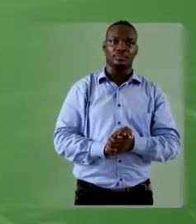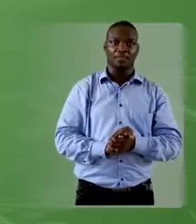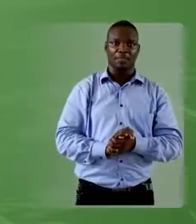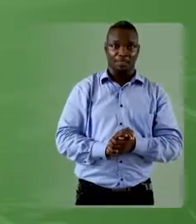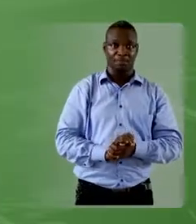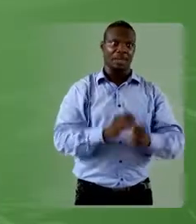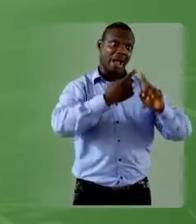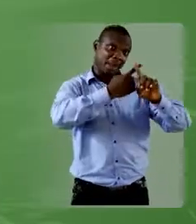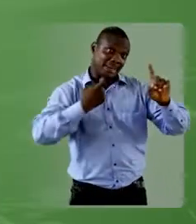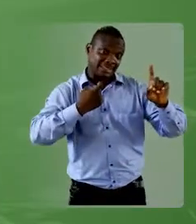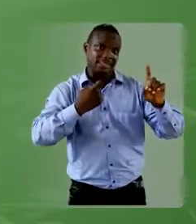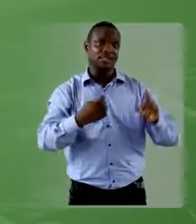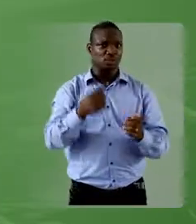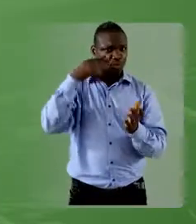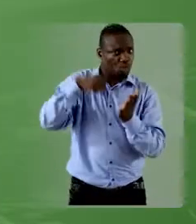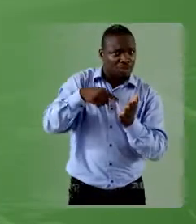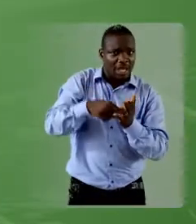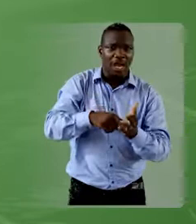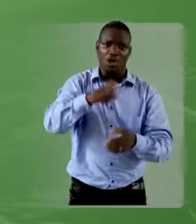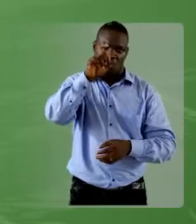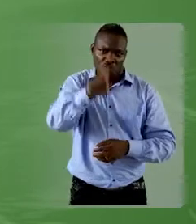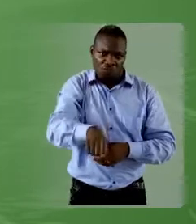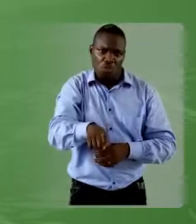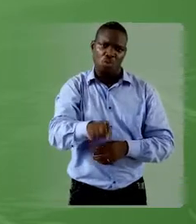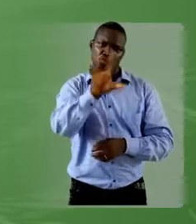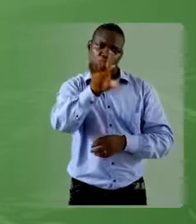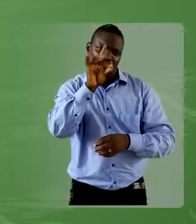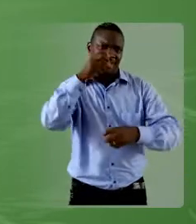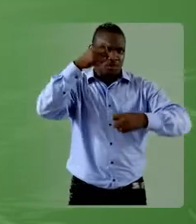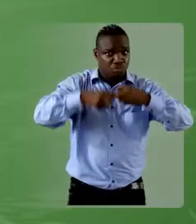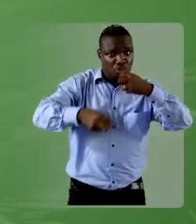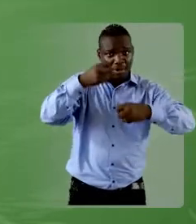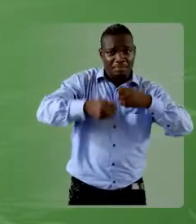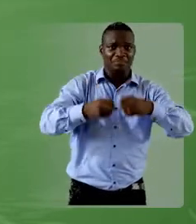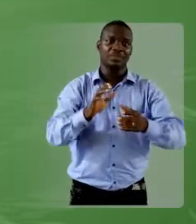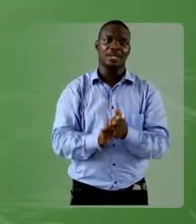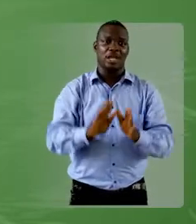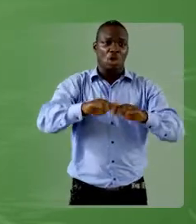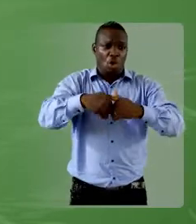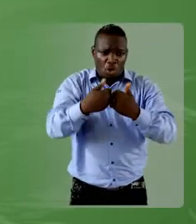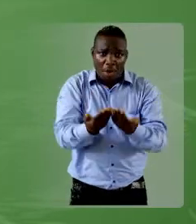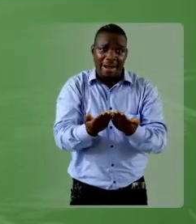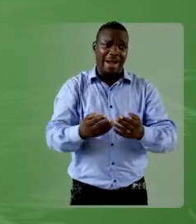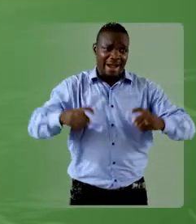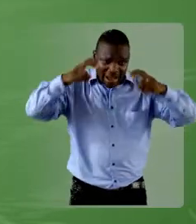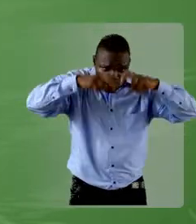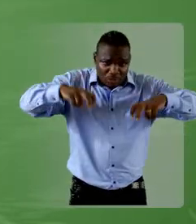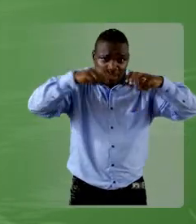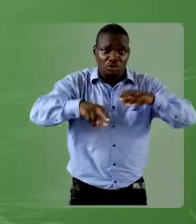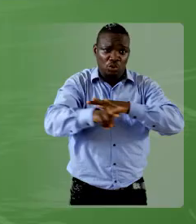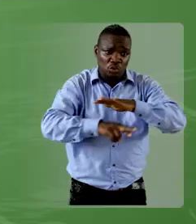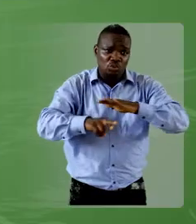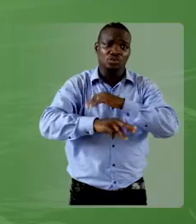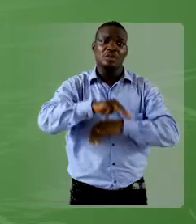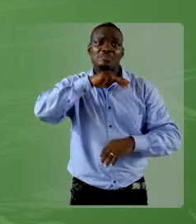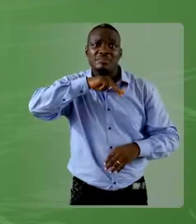À partir de ce constat, formulez alors un problème. Comment l'exploitation des ressources minières